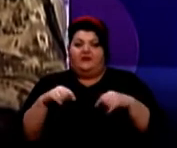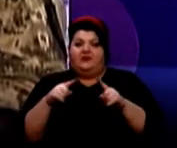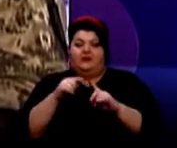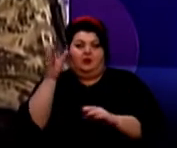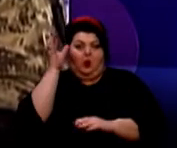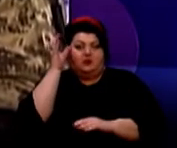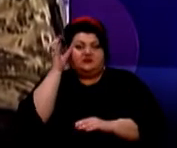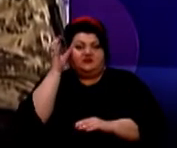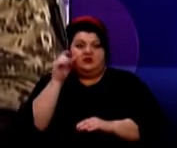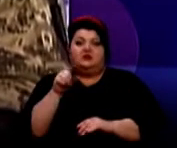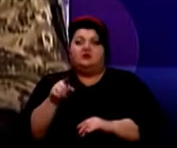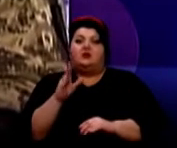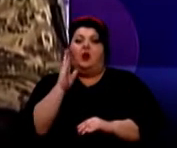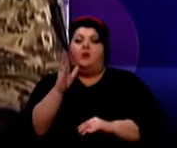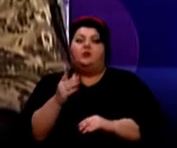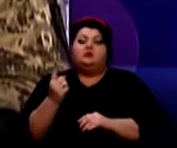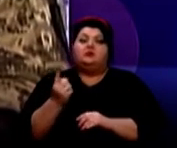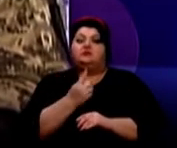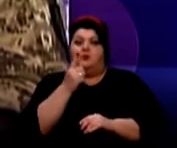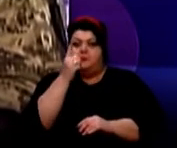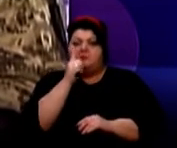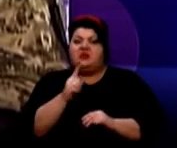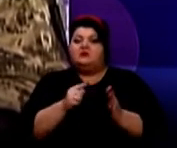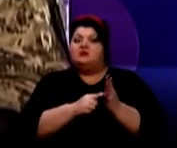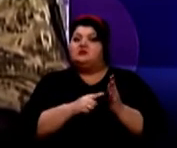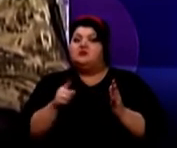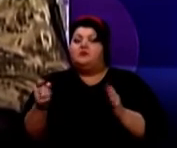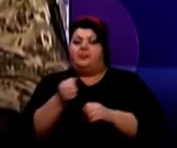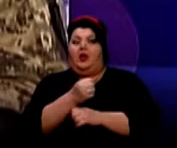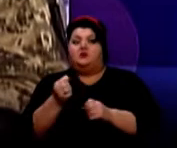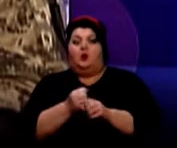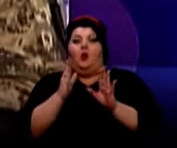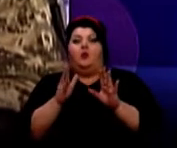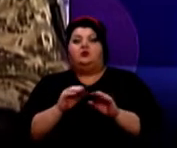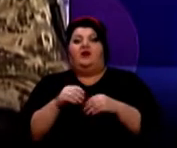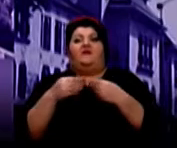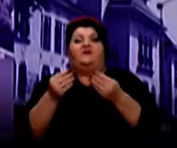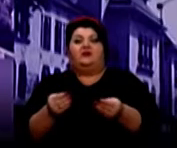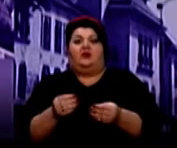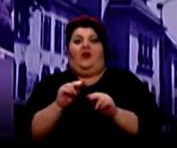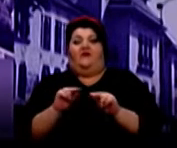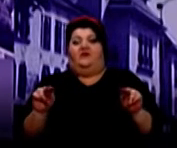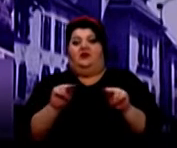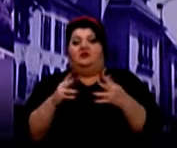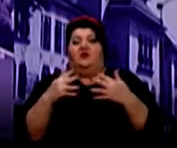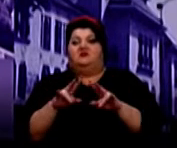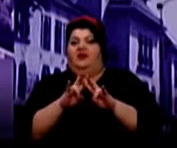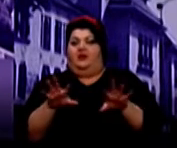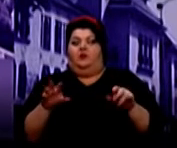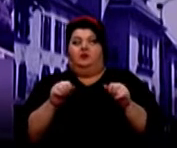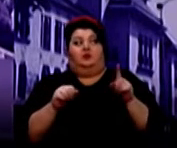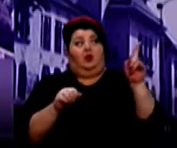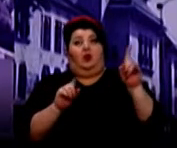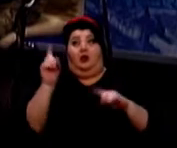освіти. Це буде буквально от місячний термін, бо зброя буде видана. Тобто викладач вже не буде на стенді,